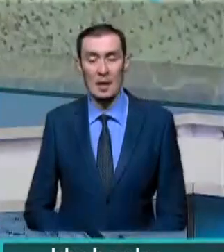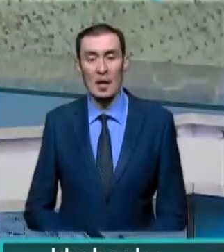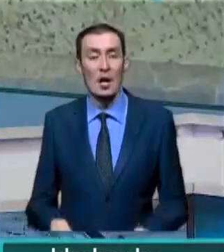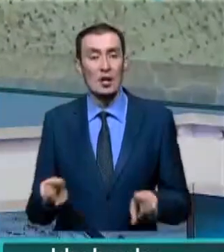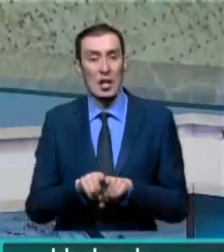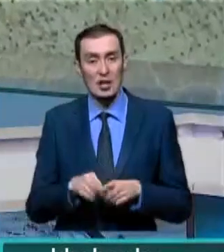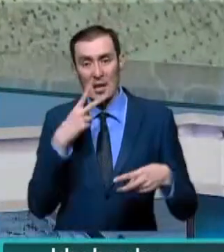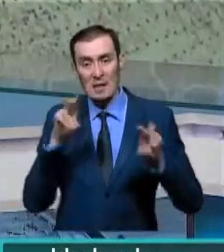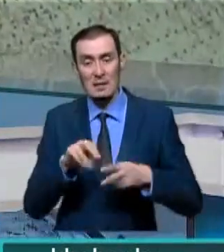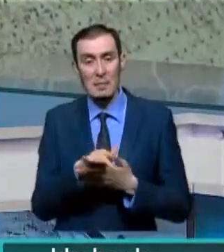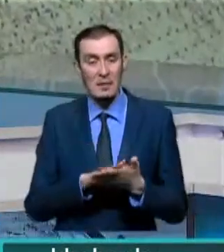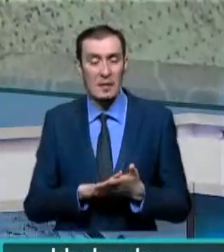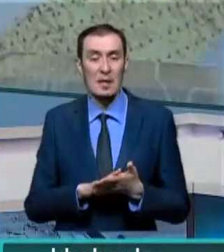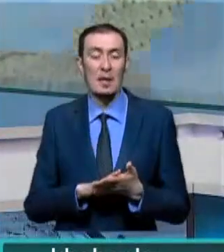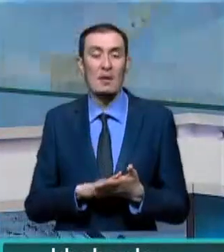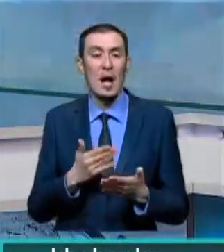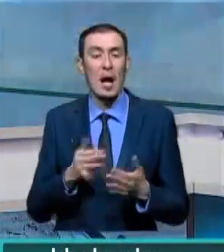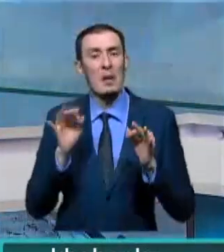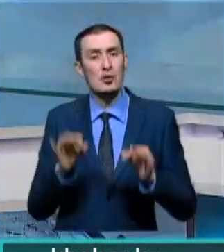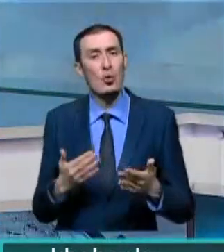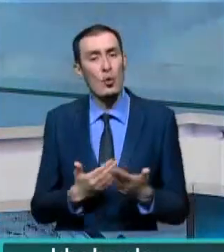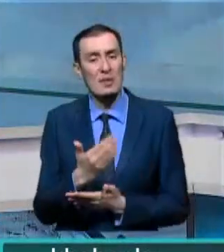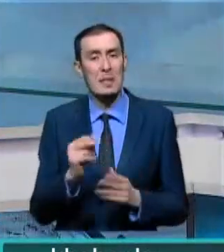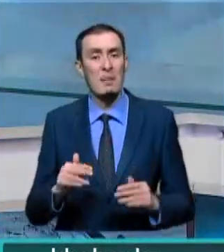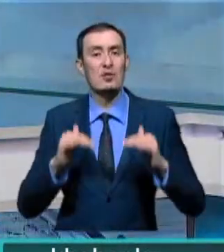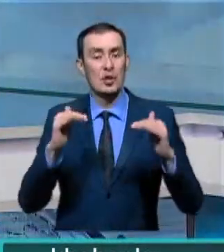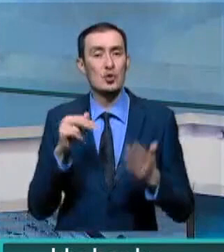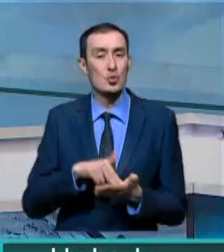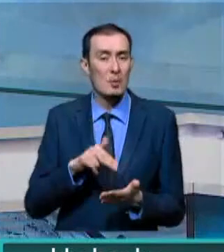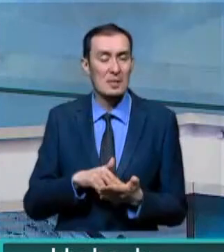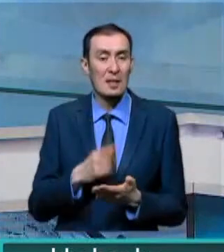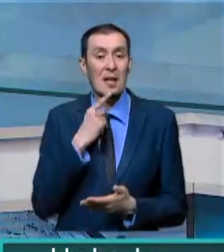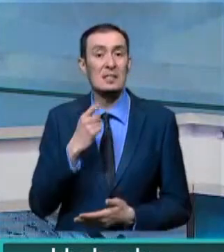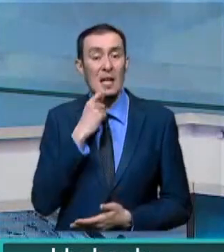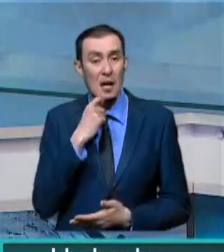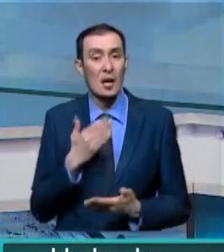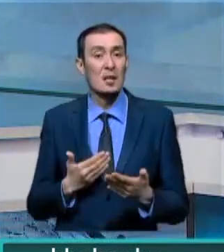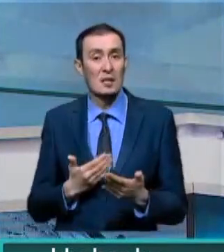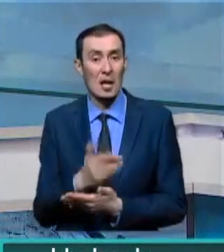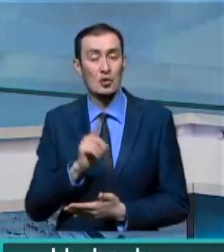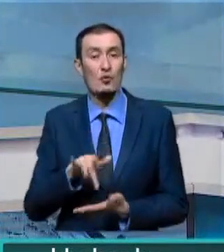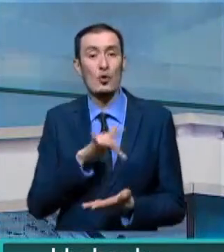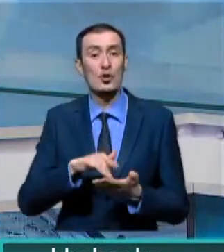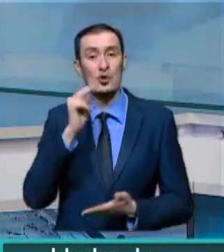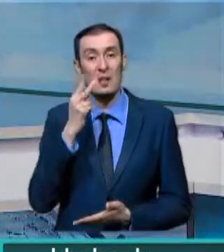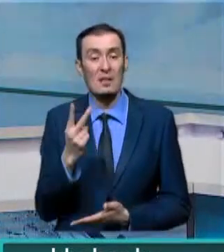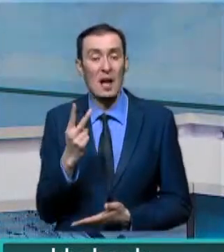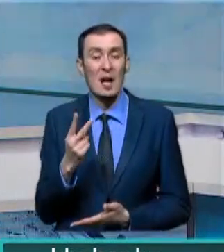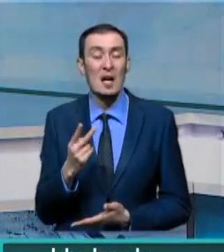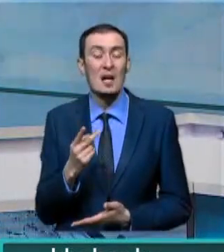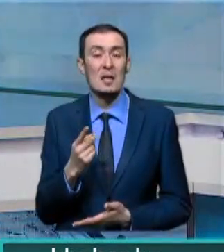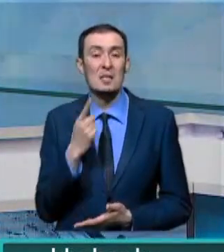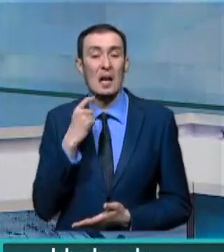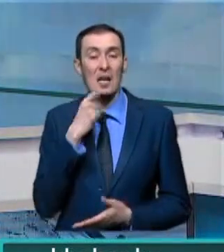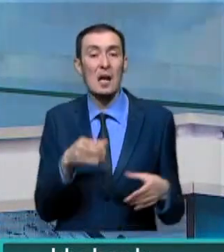Продолжается расследование и в обоснованности повышения цен на сахар. Уже доказано, что в Шымкенте два сахарных